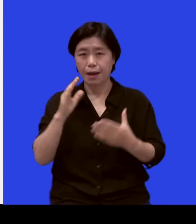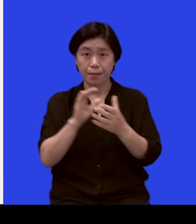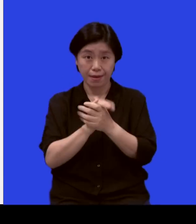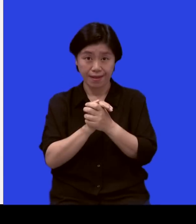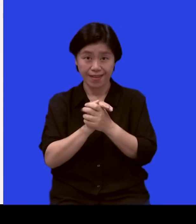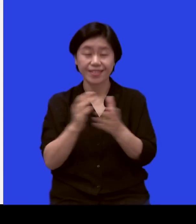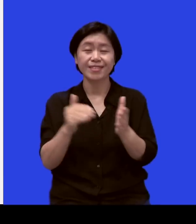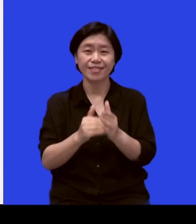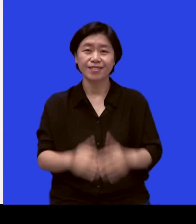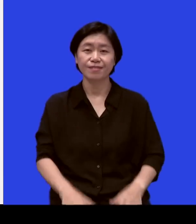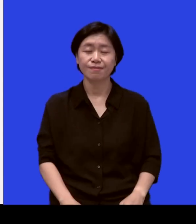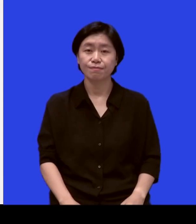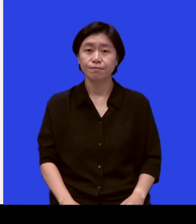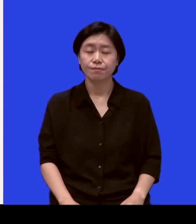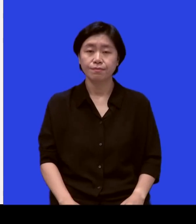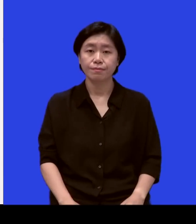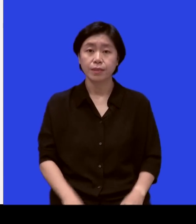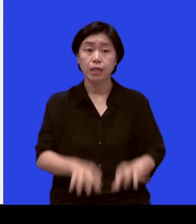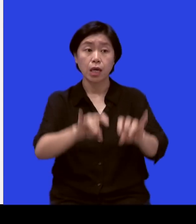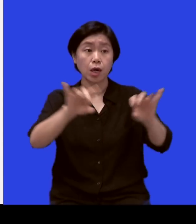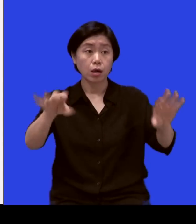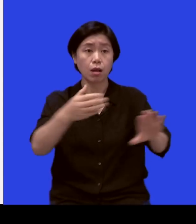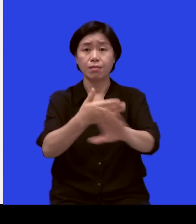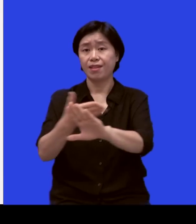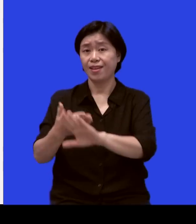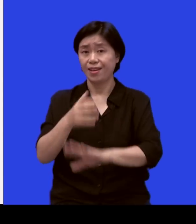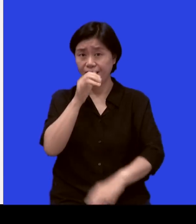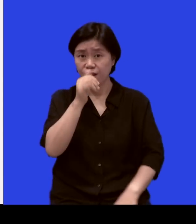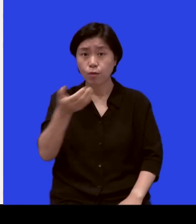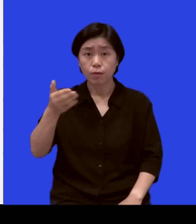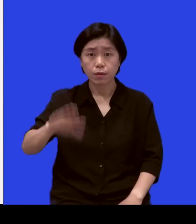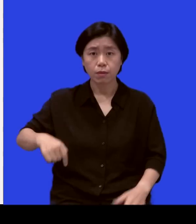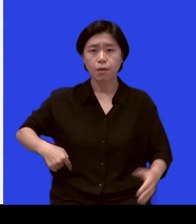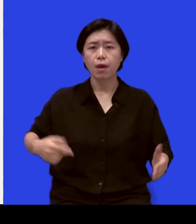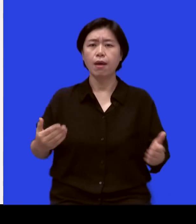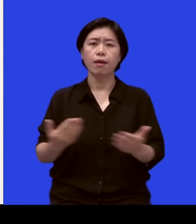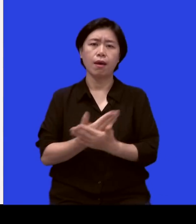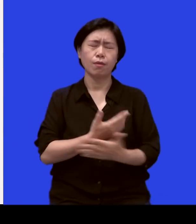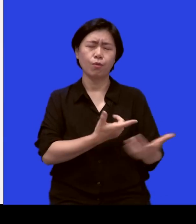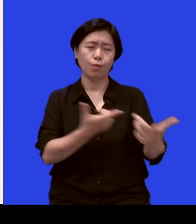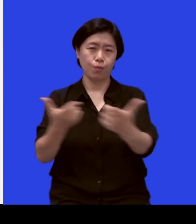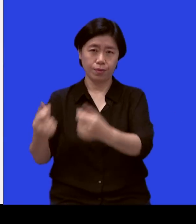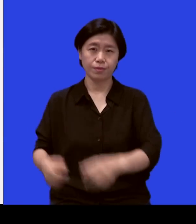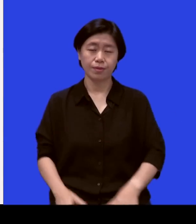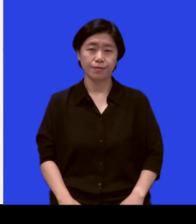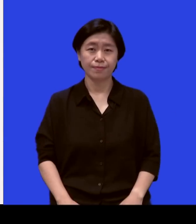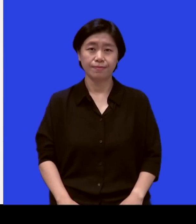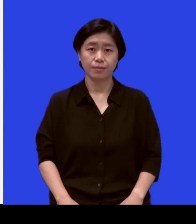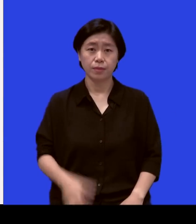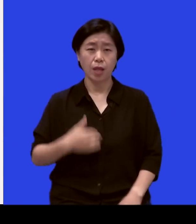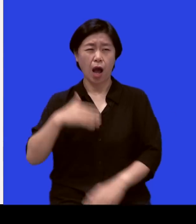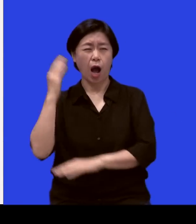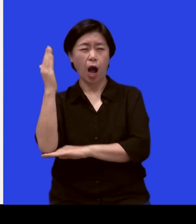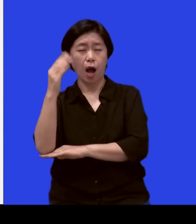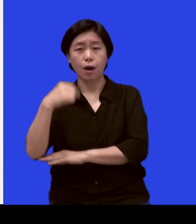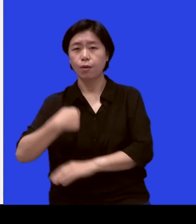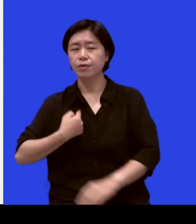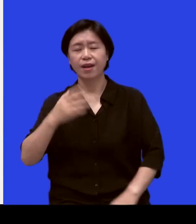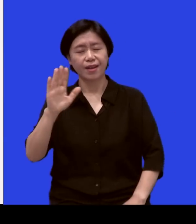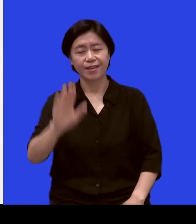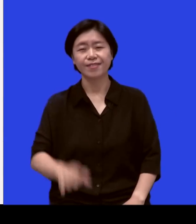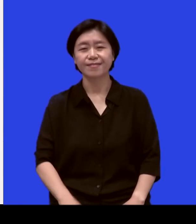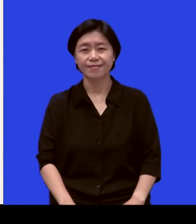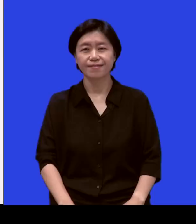형태로 각자가 하는데 이게 회개 역사가 일어나는 거예요. 내가 교훈하고 내가 얘기하기보다도. 그러니까 뭐냐면 이걸